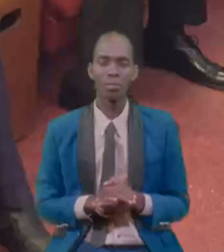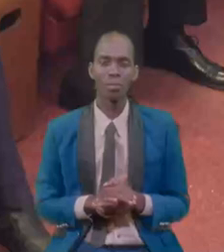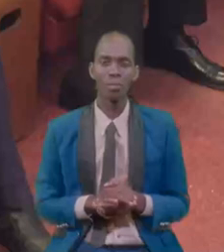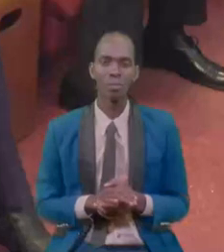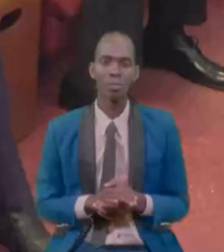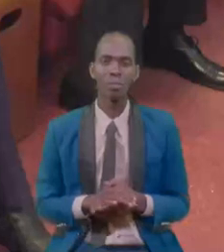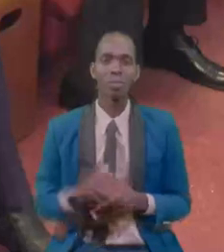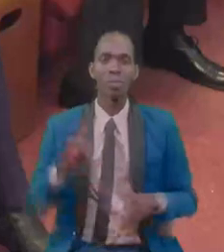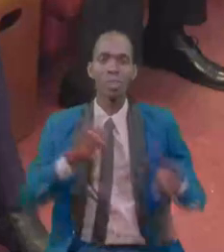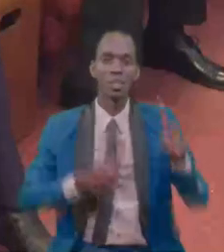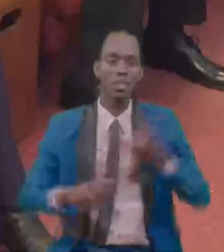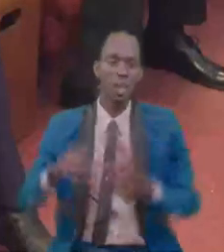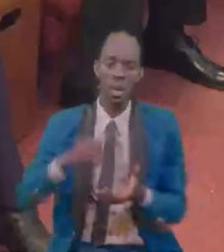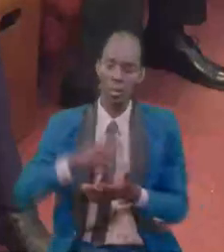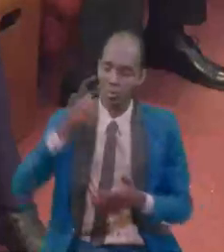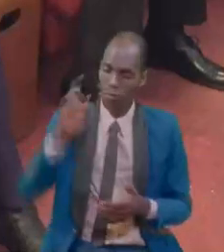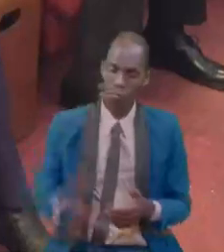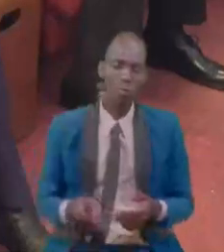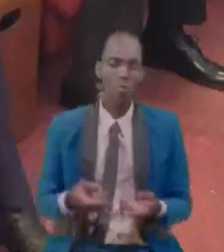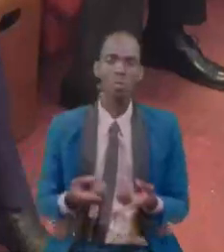Quelqu'un dit ils doivent sortir.